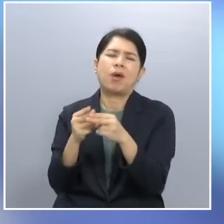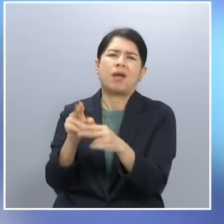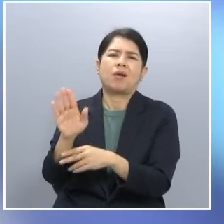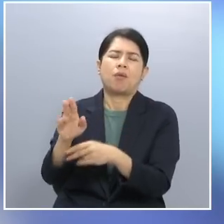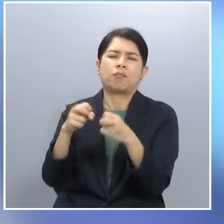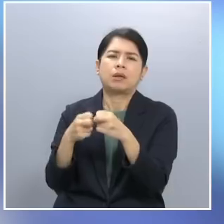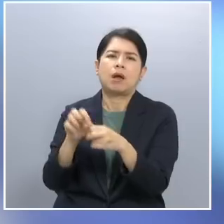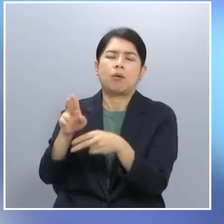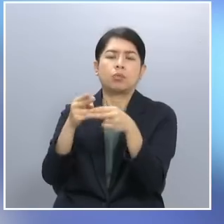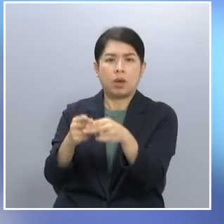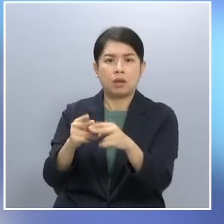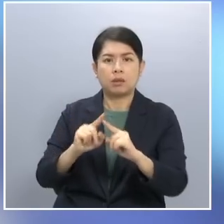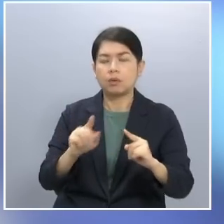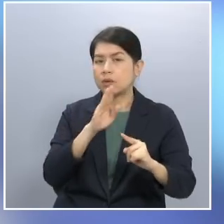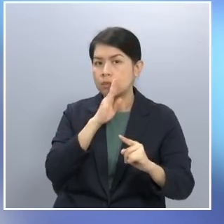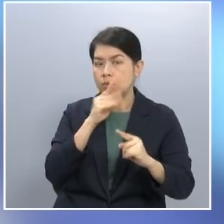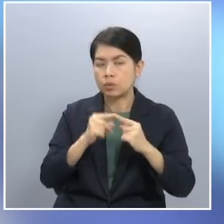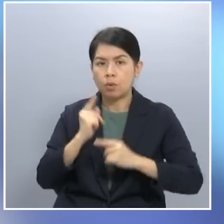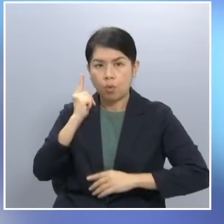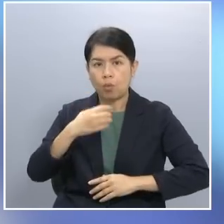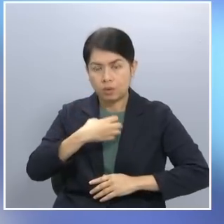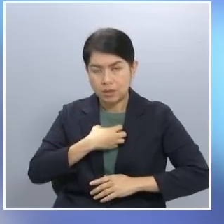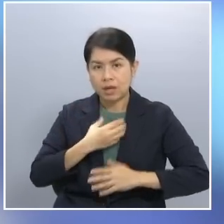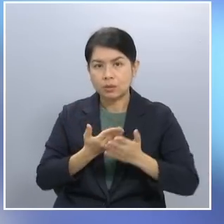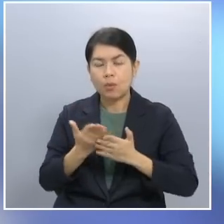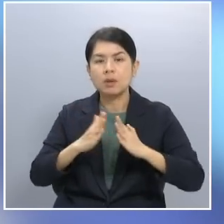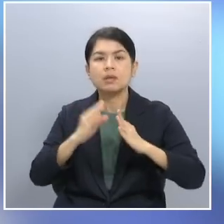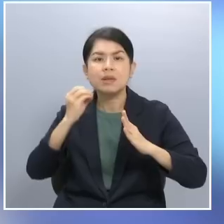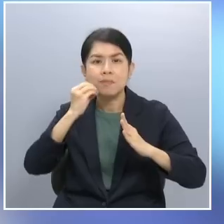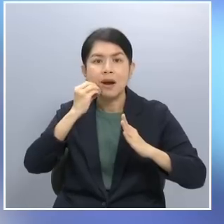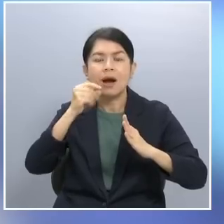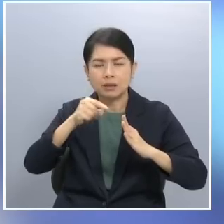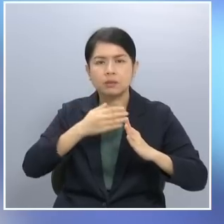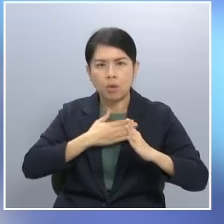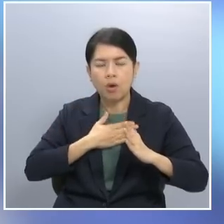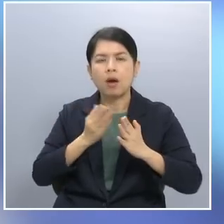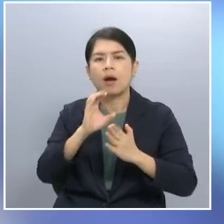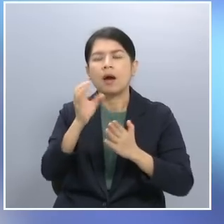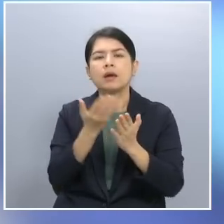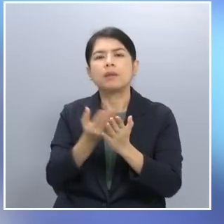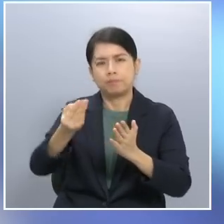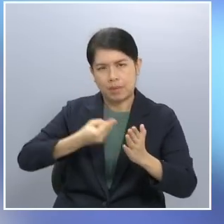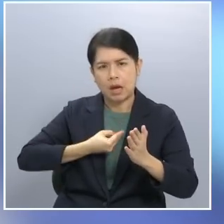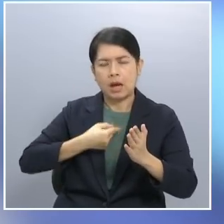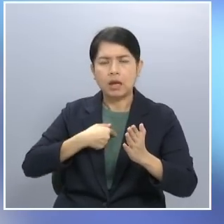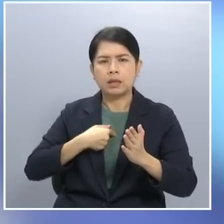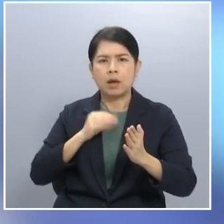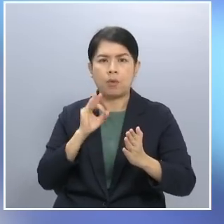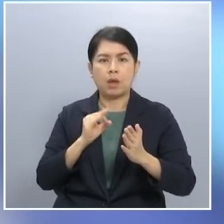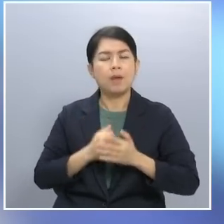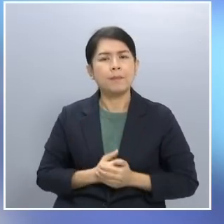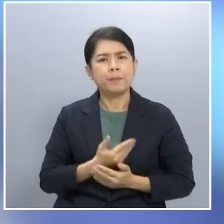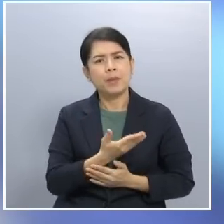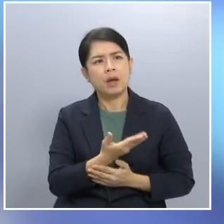องเนี่ยไปหาเงินมาแล้วถ้าลุงจะซื้อเดี๋ยวเราจะขายทางลุงเองปรากฏไม่รู้คุยท่าไ